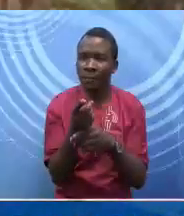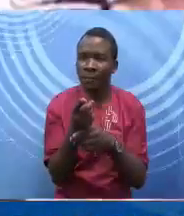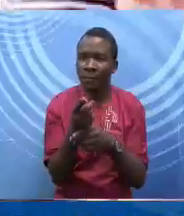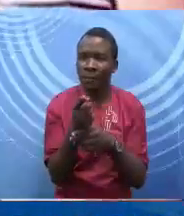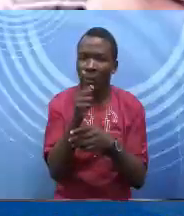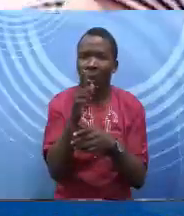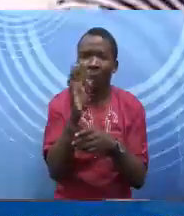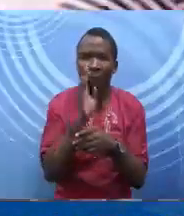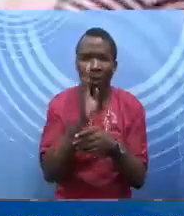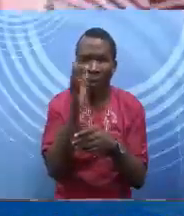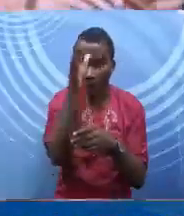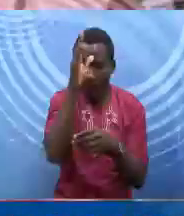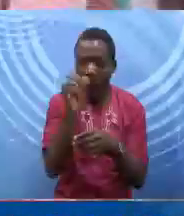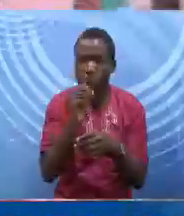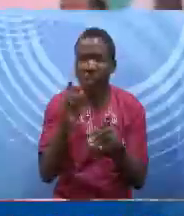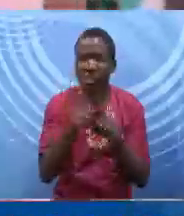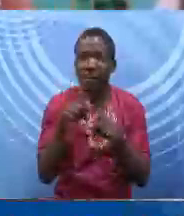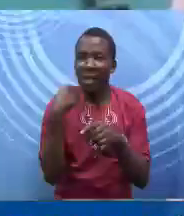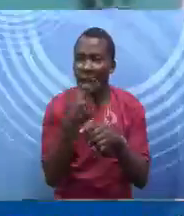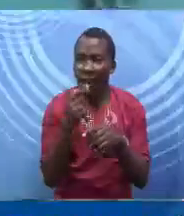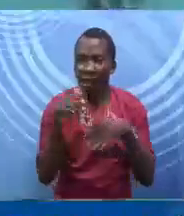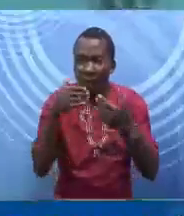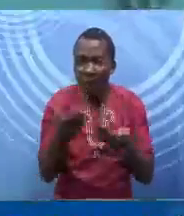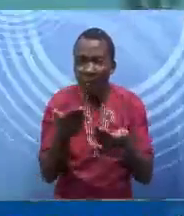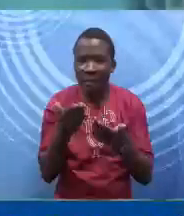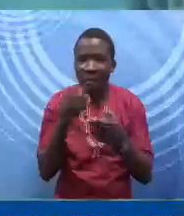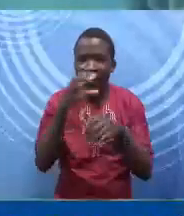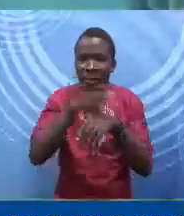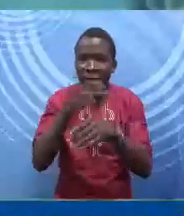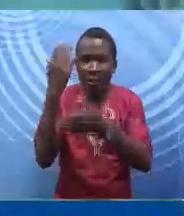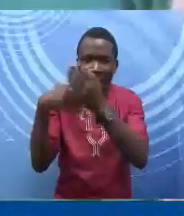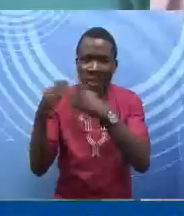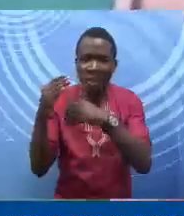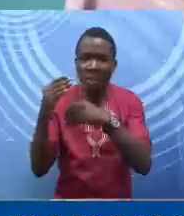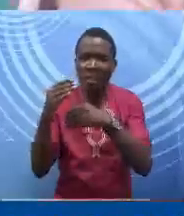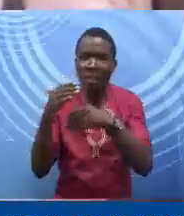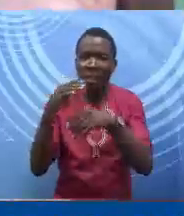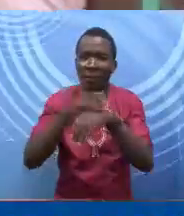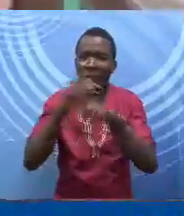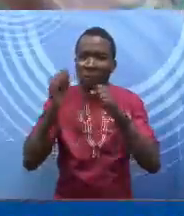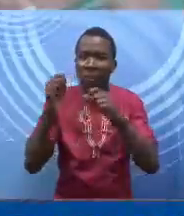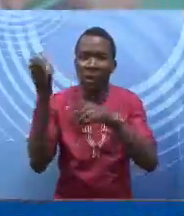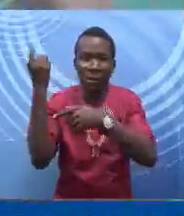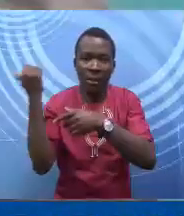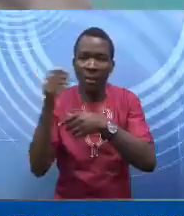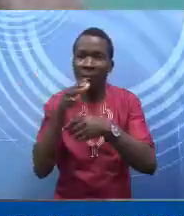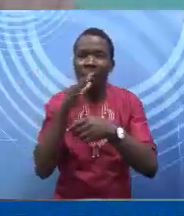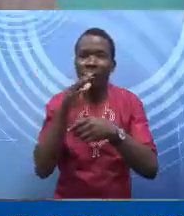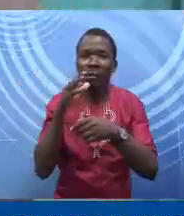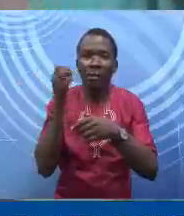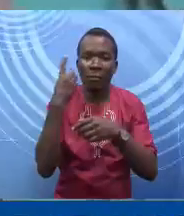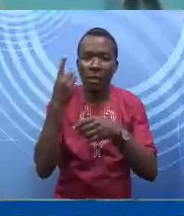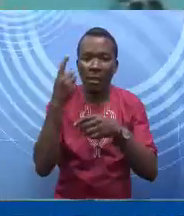wishyira umusaza kandi ngo ngufatwa ku ngufu ngo mwafashwe kera, ngo ntabo baba bafata n'ubundi uwo mugore, urumva? Tekereza kubwira